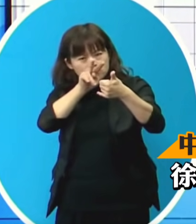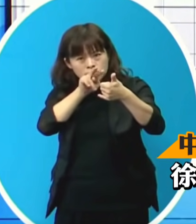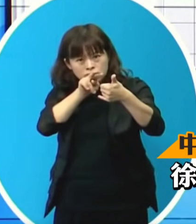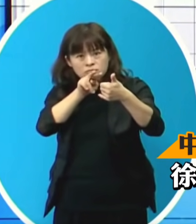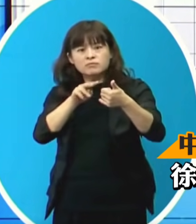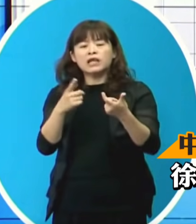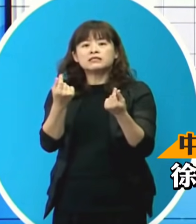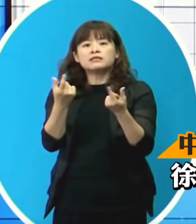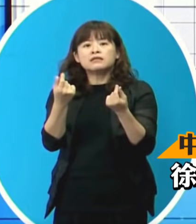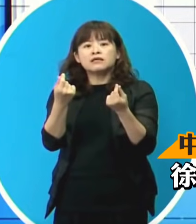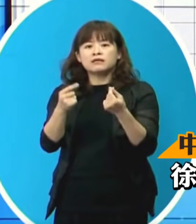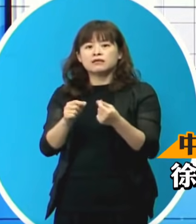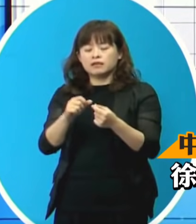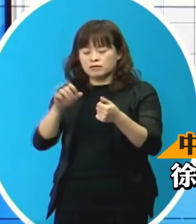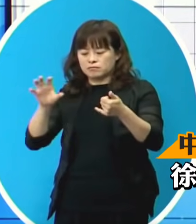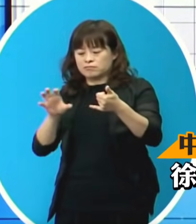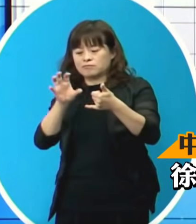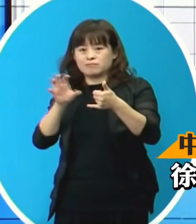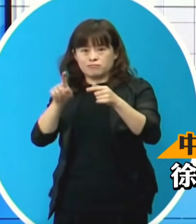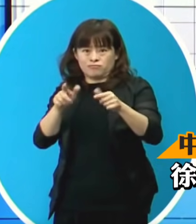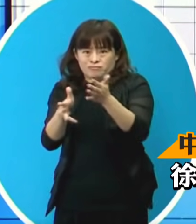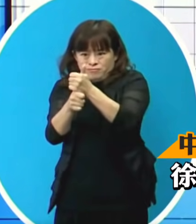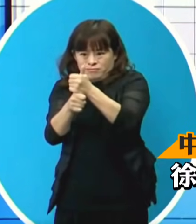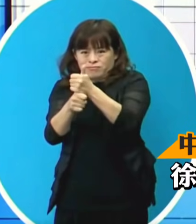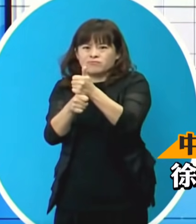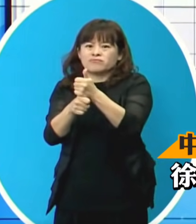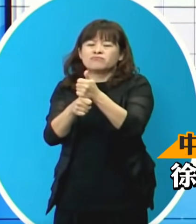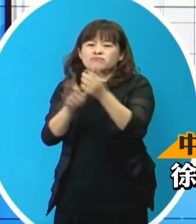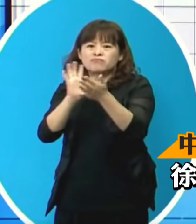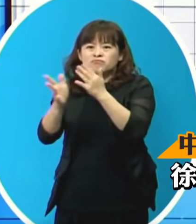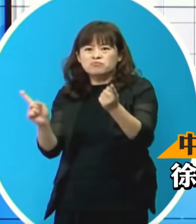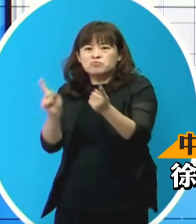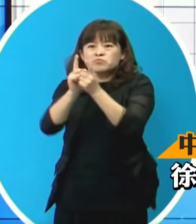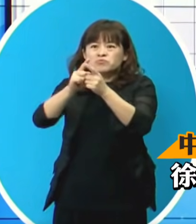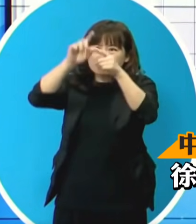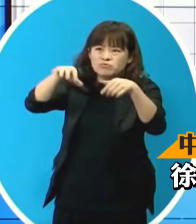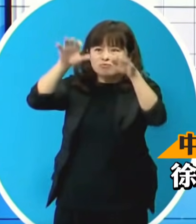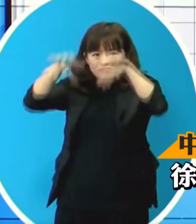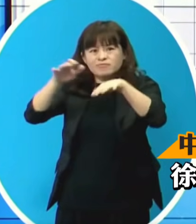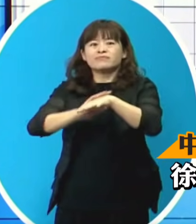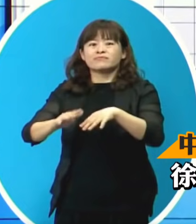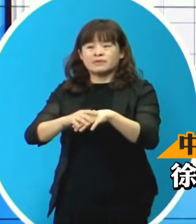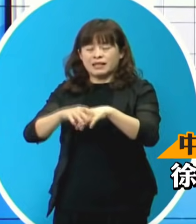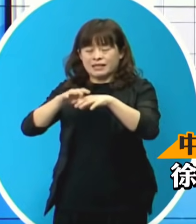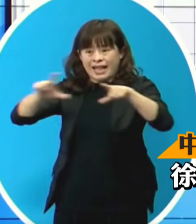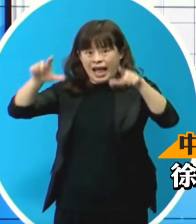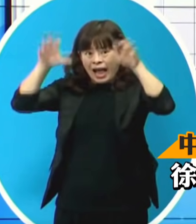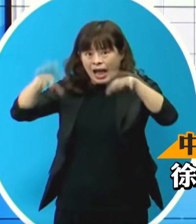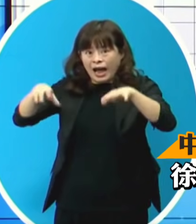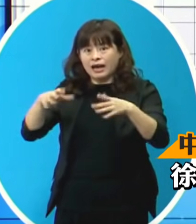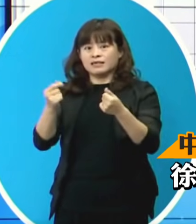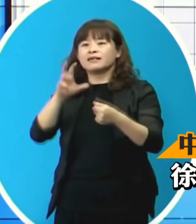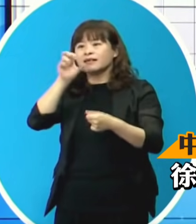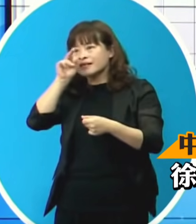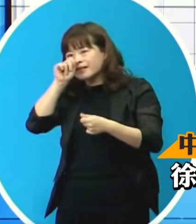现在台风的中心附近，它跟地形作用的影响哈，所以比较大的雨势呢，还是出现在我们